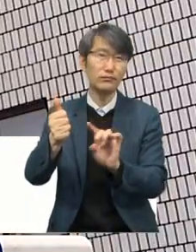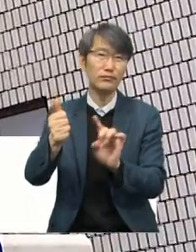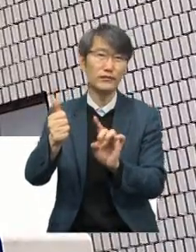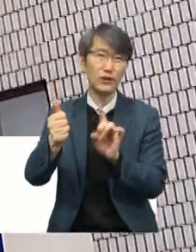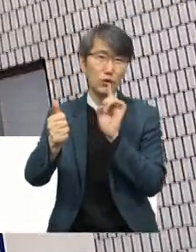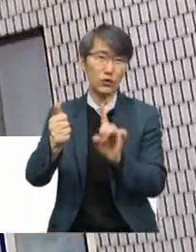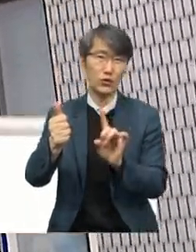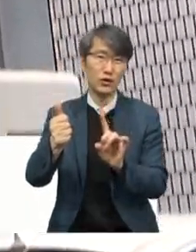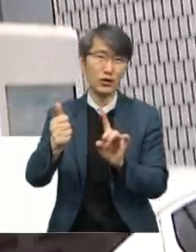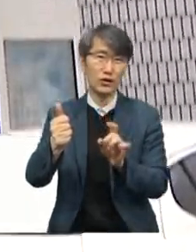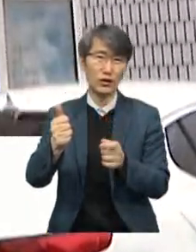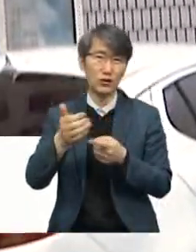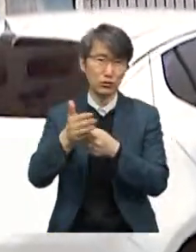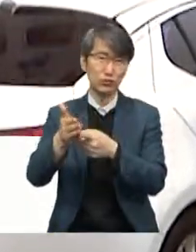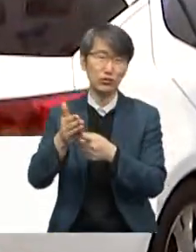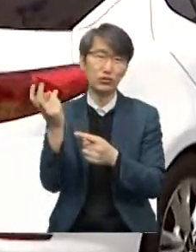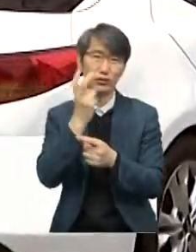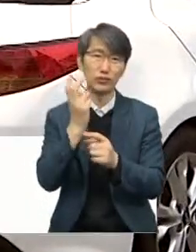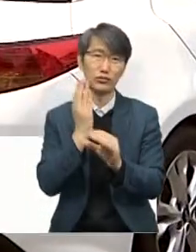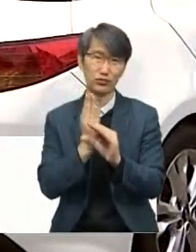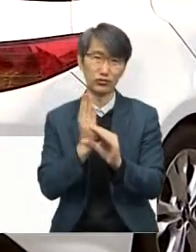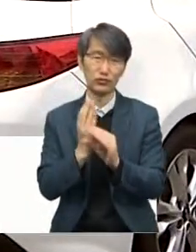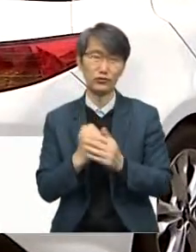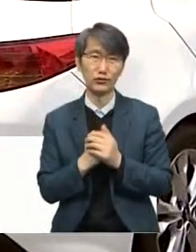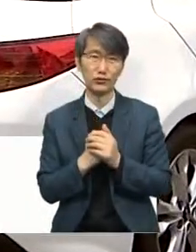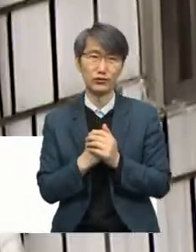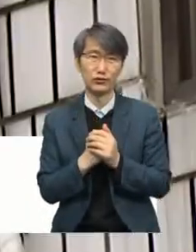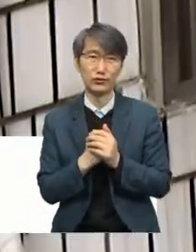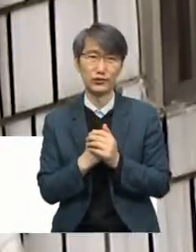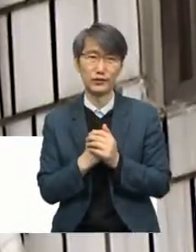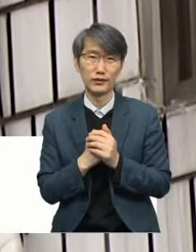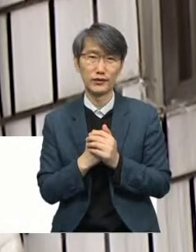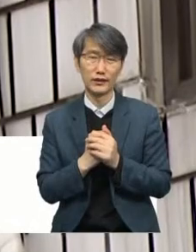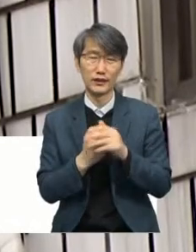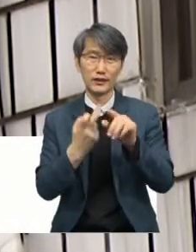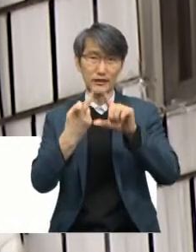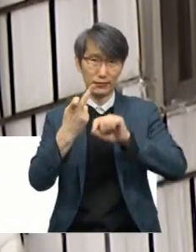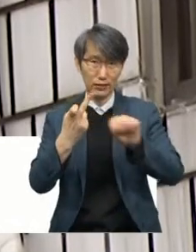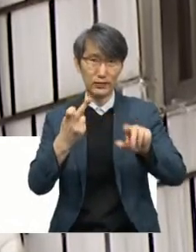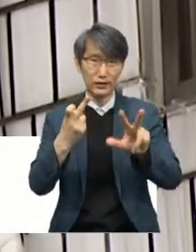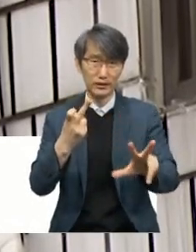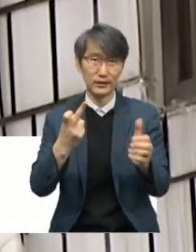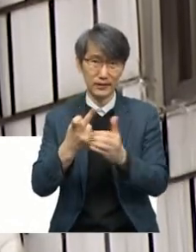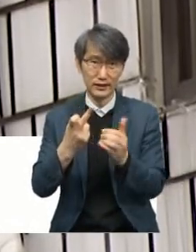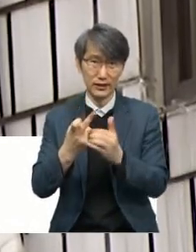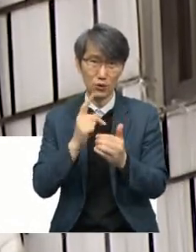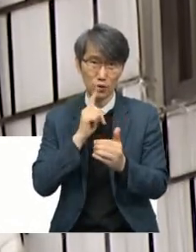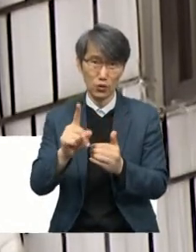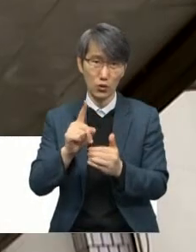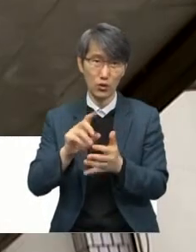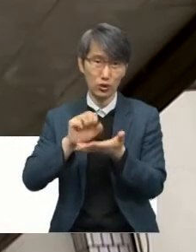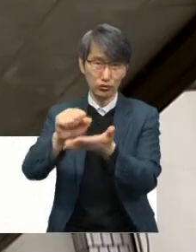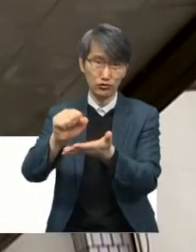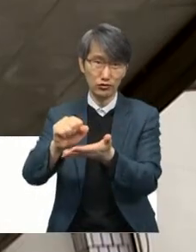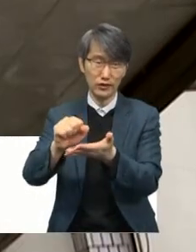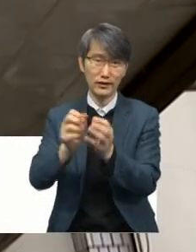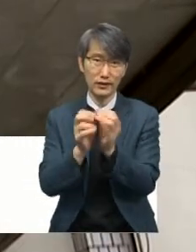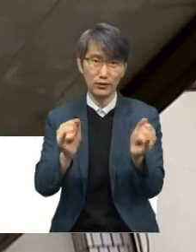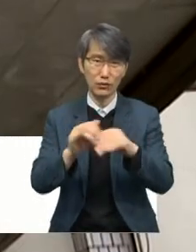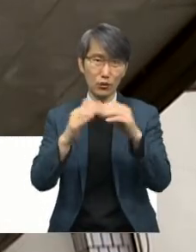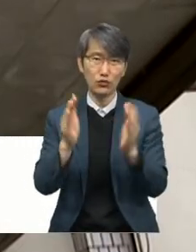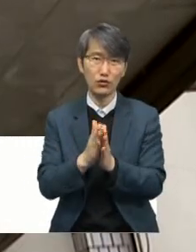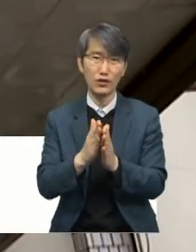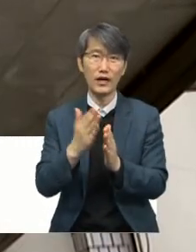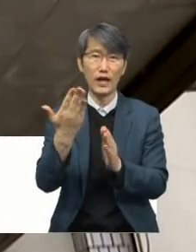고소장이 다수 접수돼 수사 중이라고 밝혔습니다 지난해 12월부터 현재까지 고소장을 접수한 임차인들은